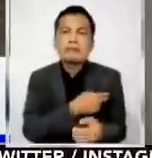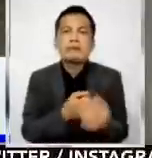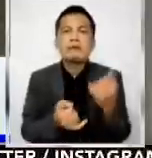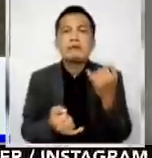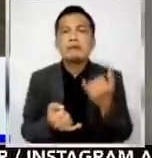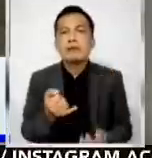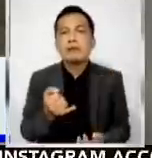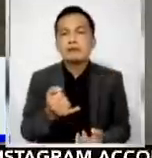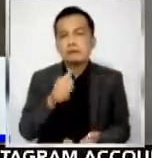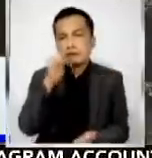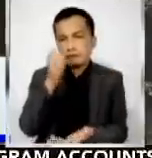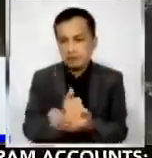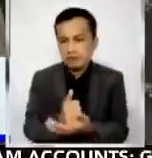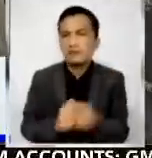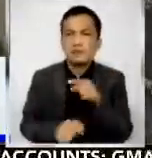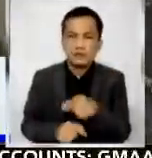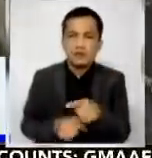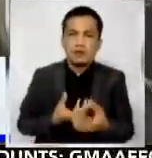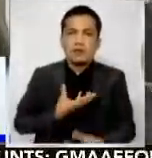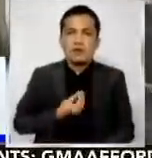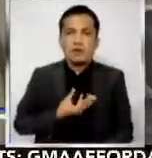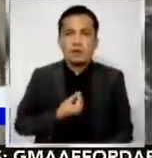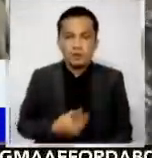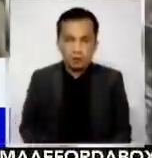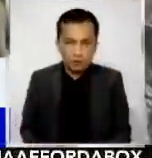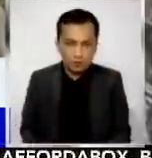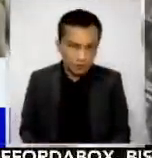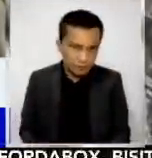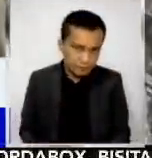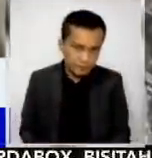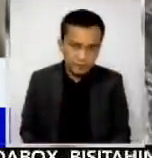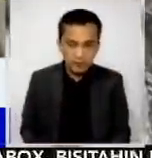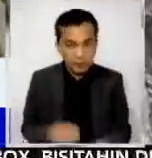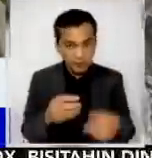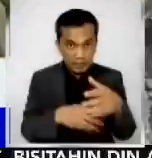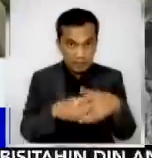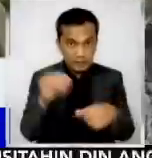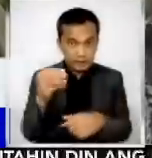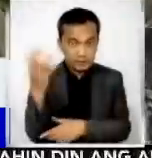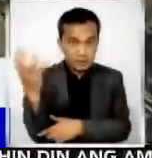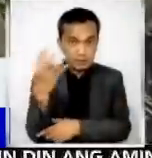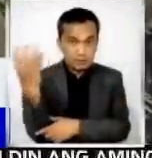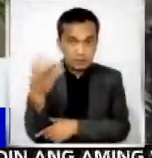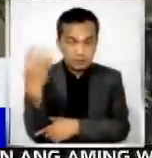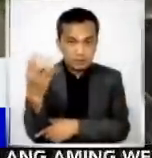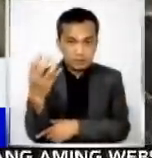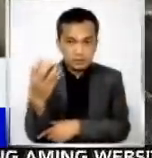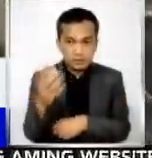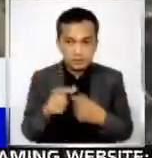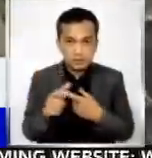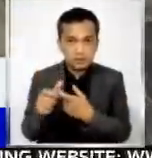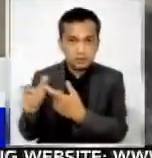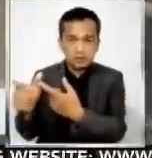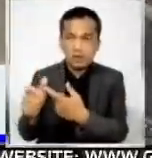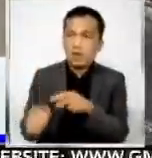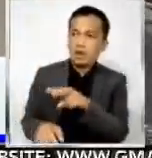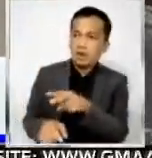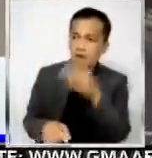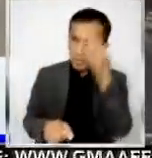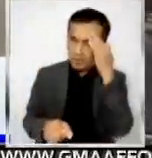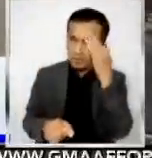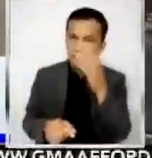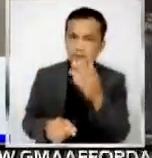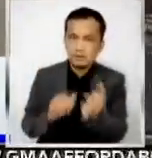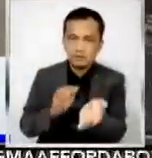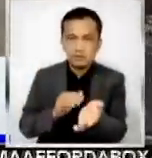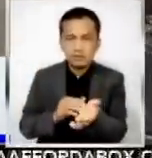ang kanilang pangamba. Paglabas pa lang niya ng ambulansya, nagtatakbo na. Kaya alam na kagad ng mga doktor. Mabilis lang eh,